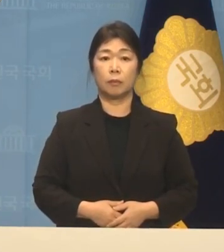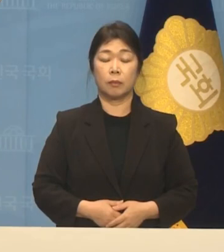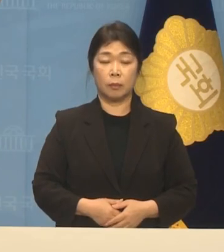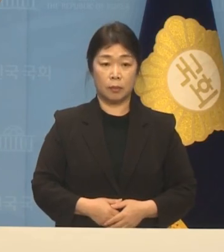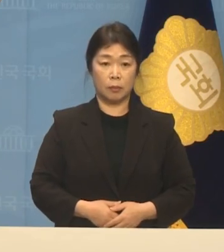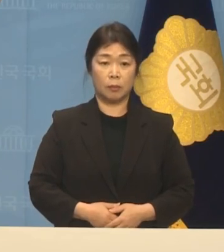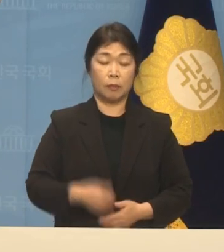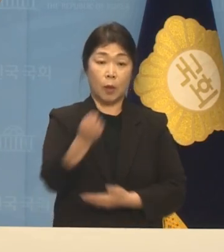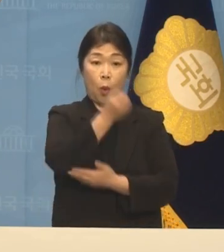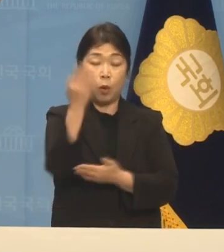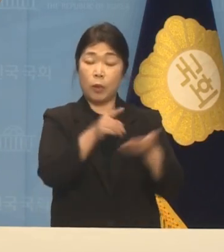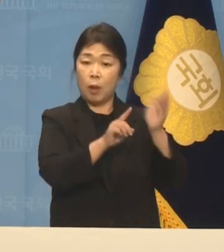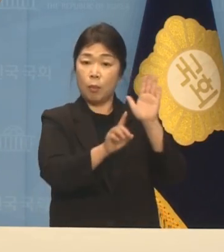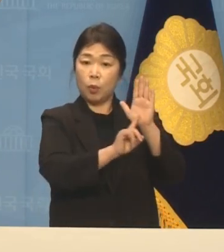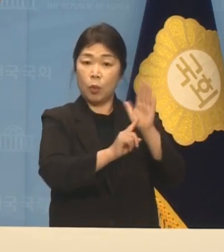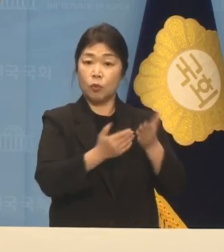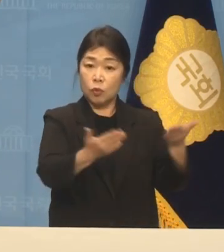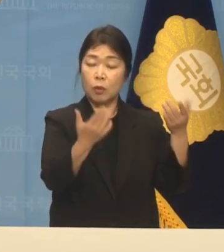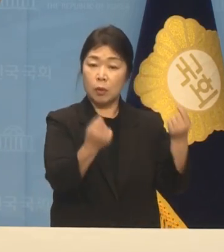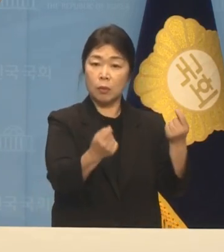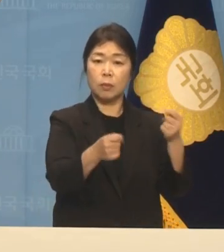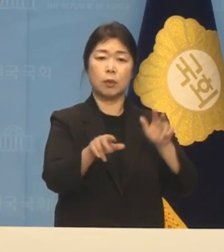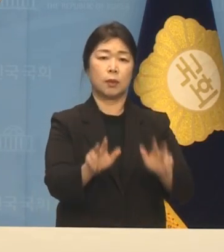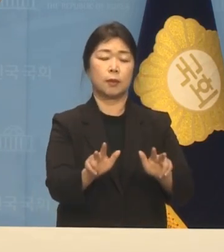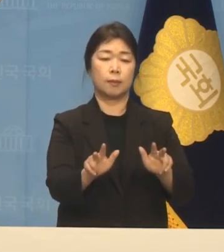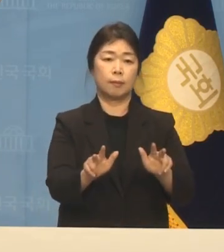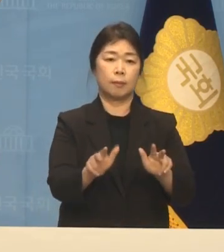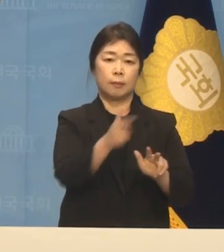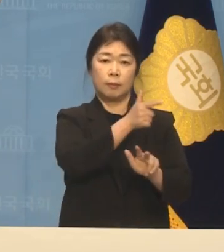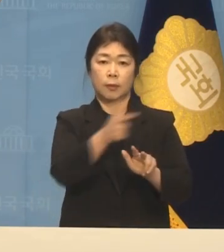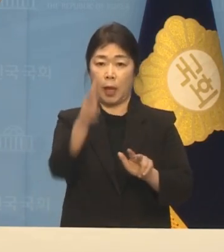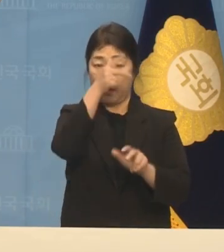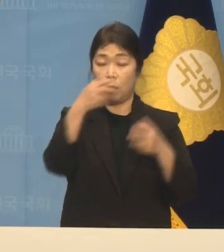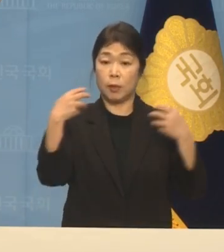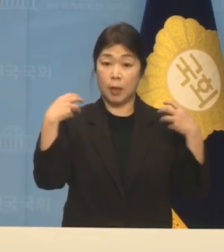언론에 보도됐던 것처럼 지금 대검찰청에서는